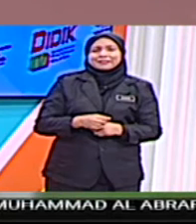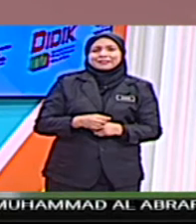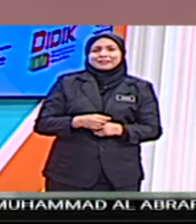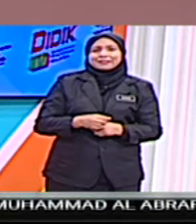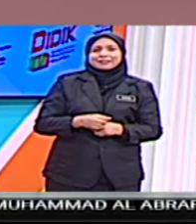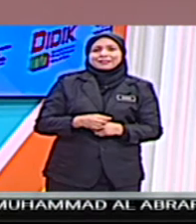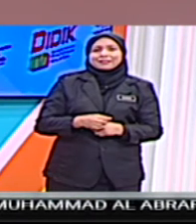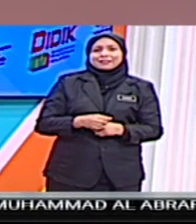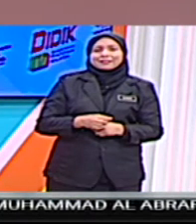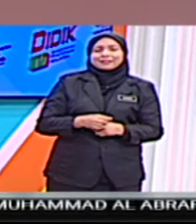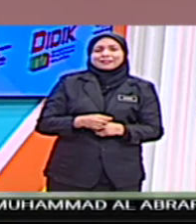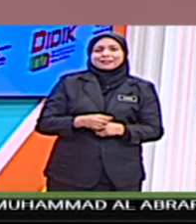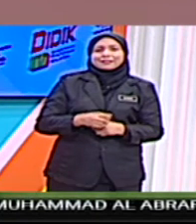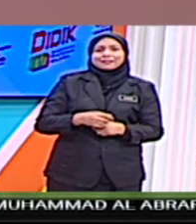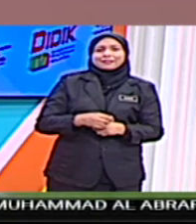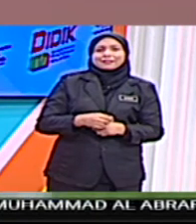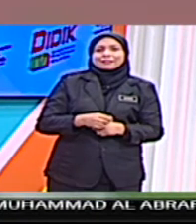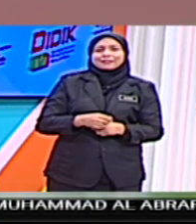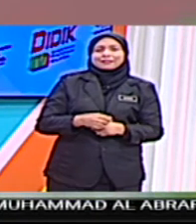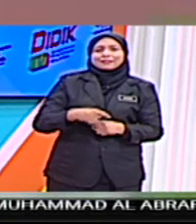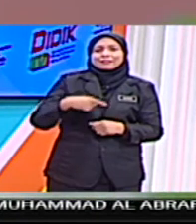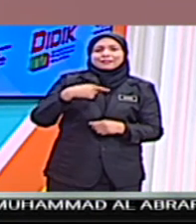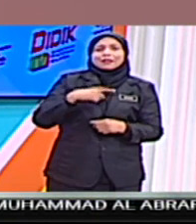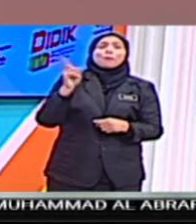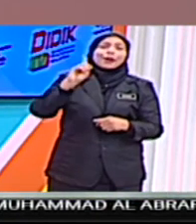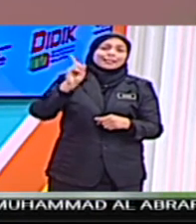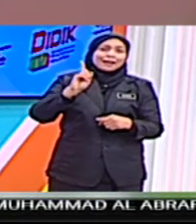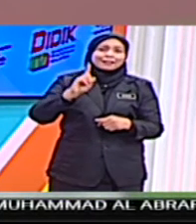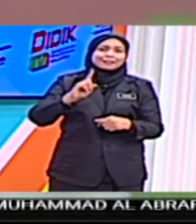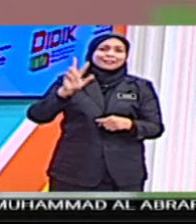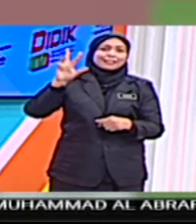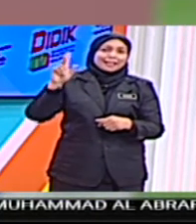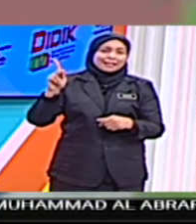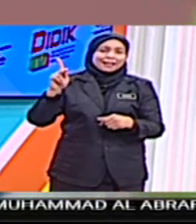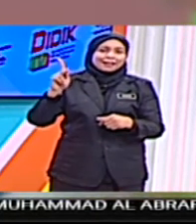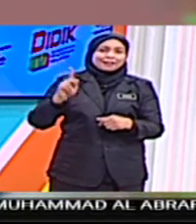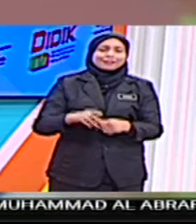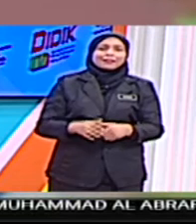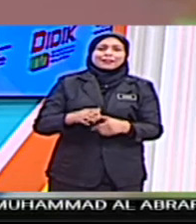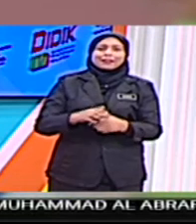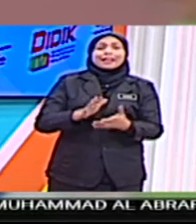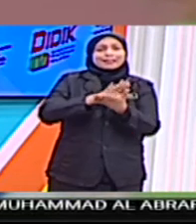Abran? Untuk kesihatan, kebersihan atau keselamatan?